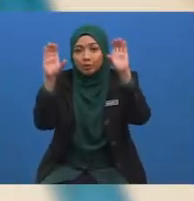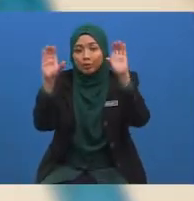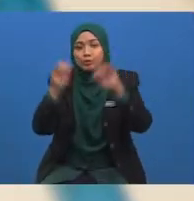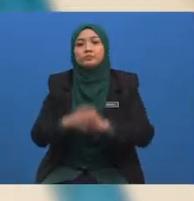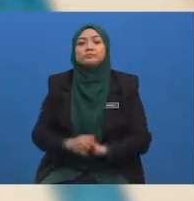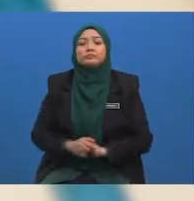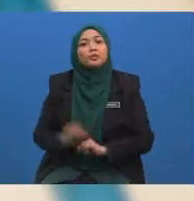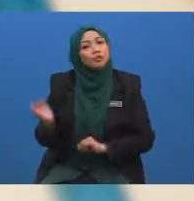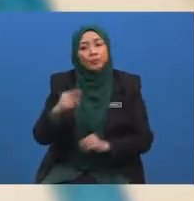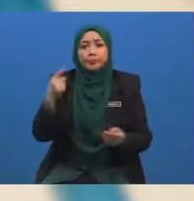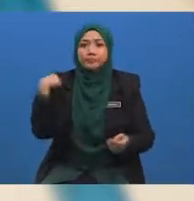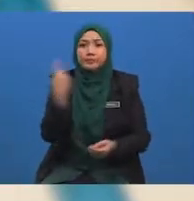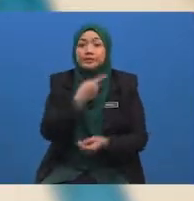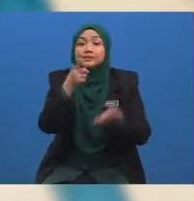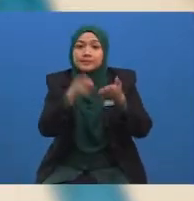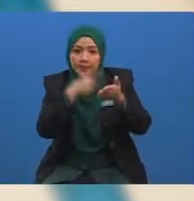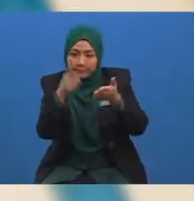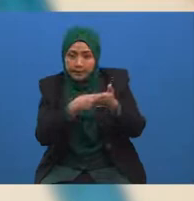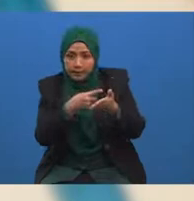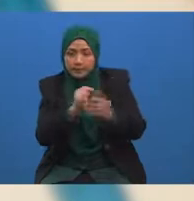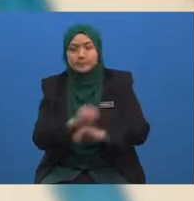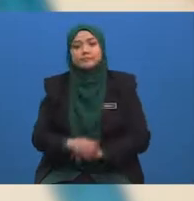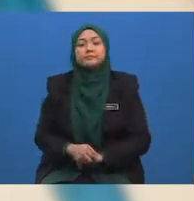Jom kita semak.